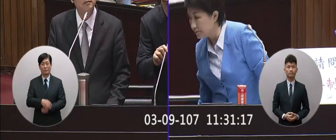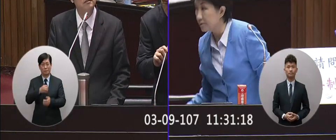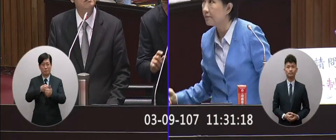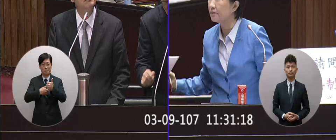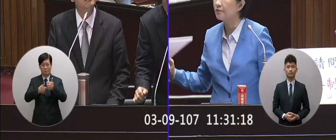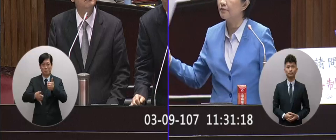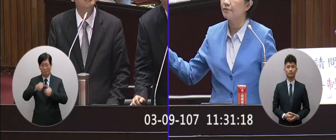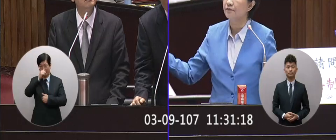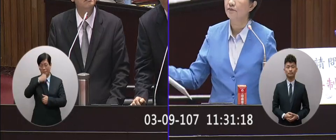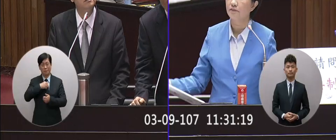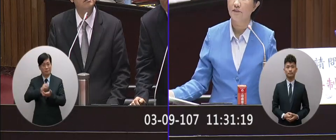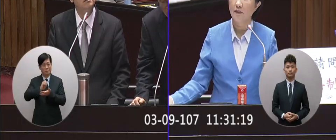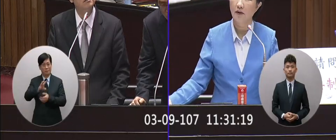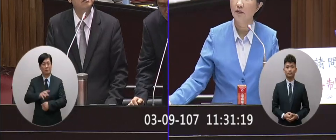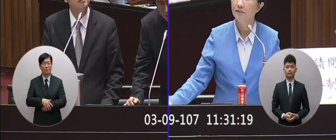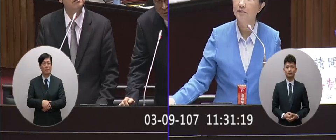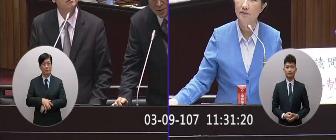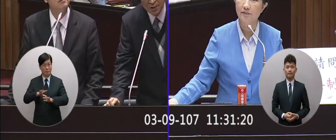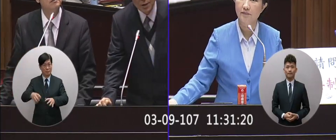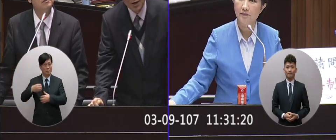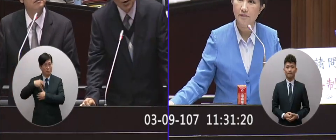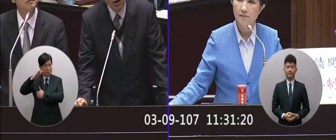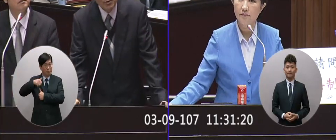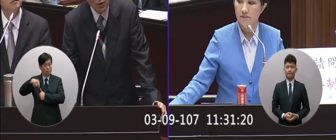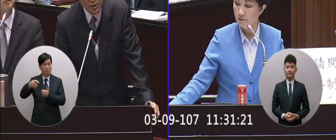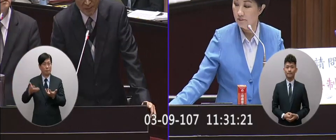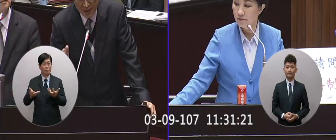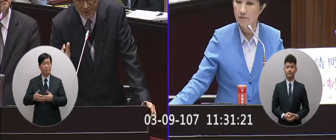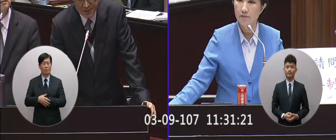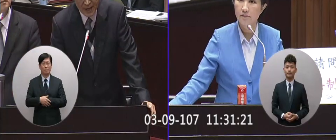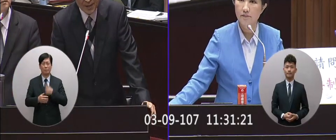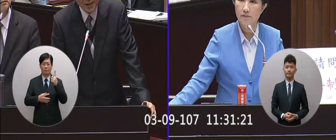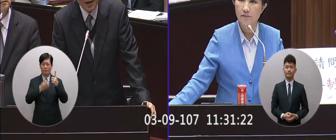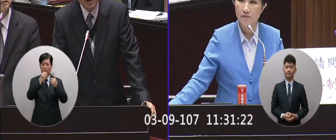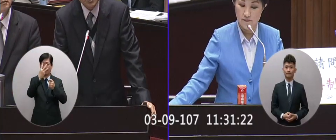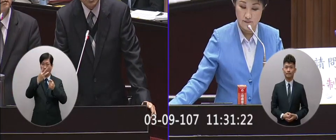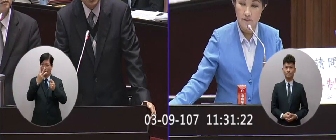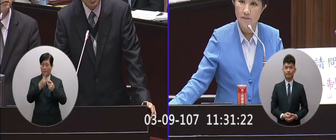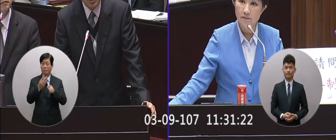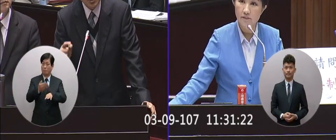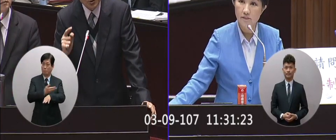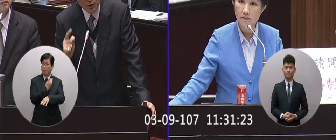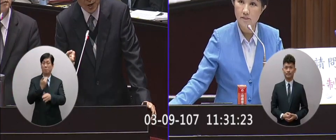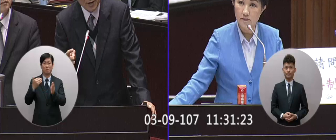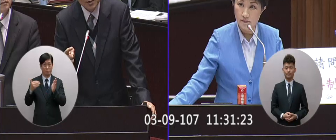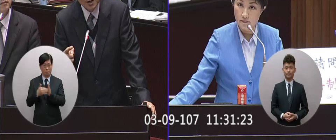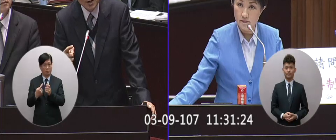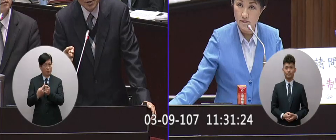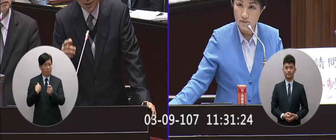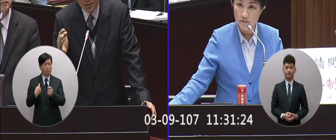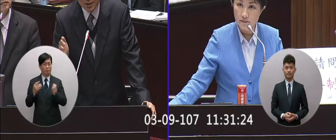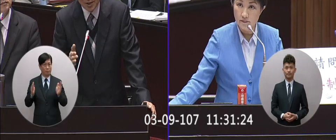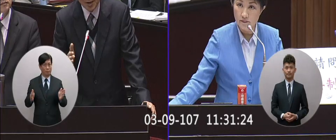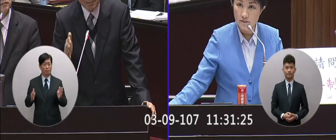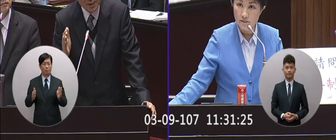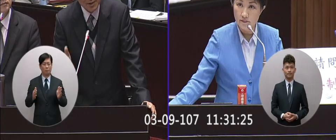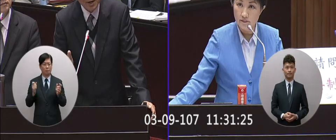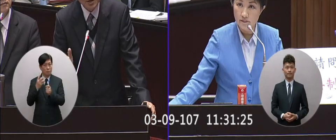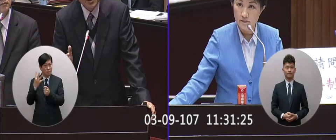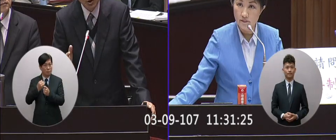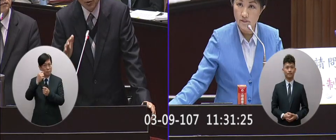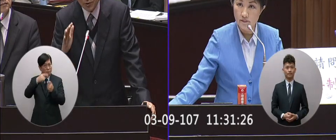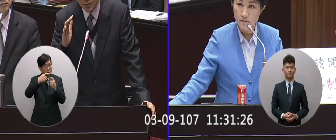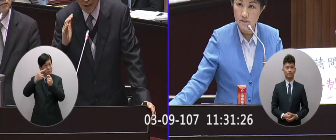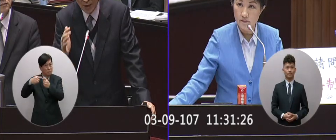委员好，跟委员做一个报告。有关募兵制，我们从103年开始一直到去年，这几年每